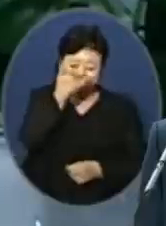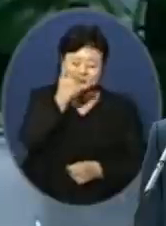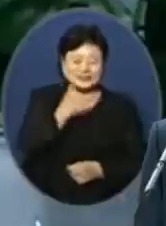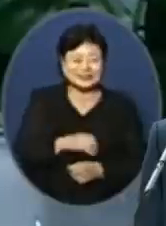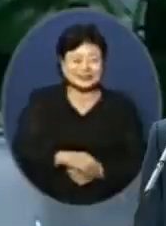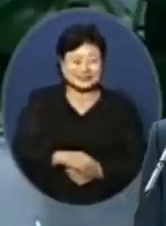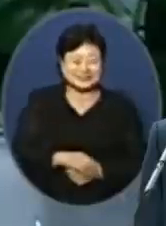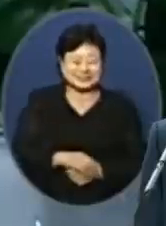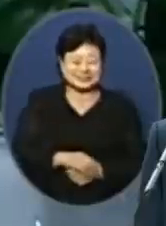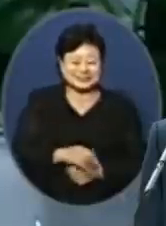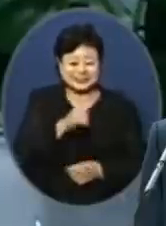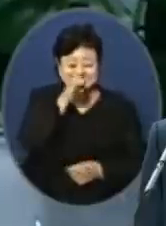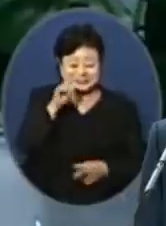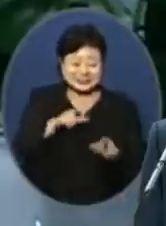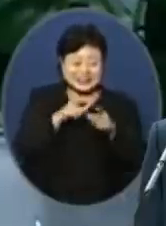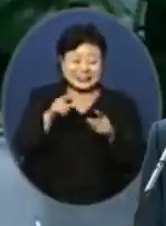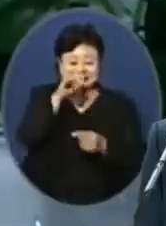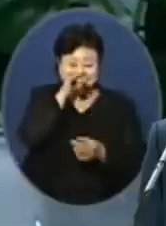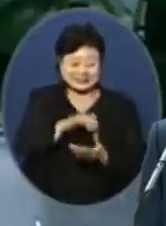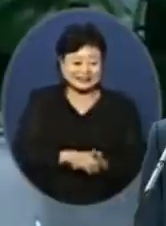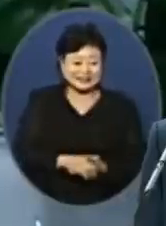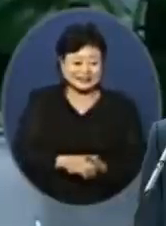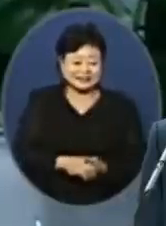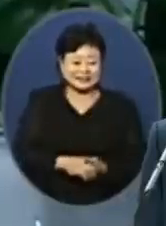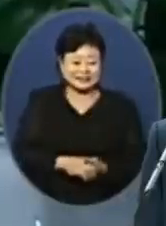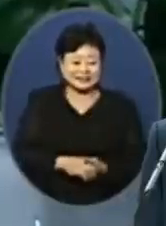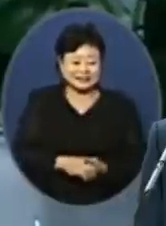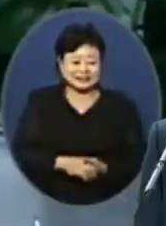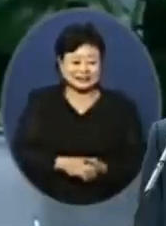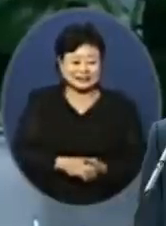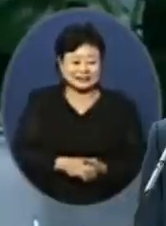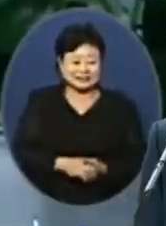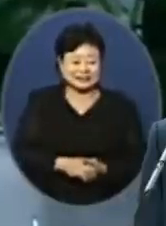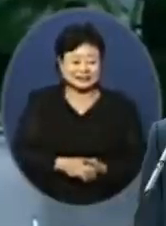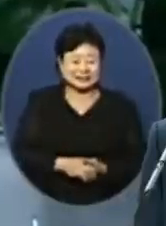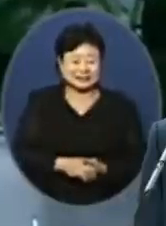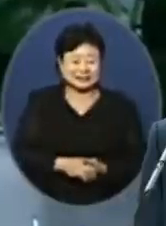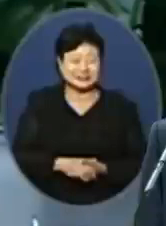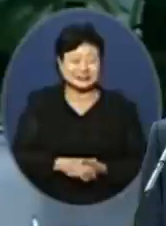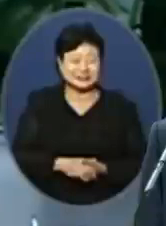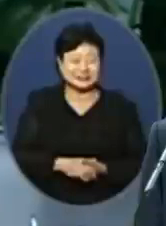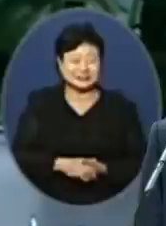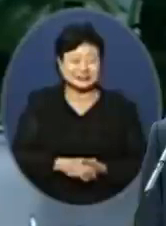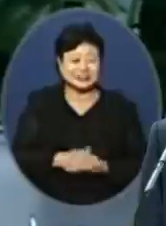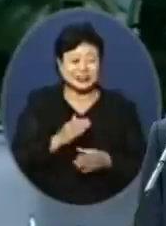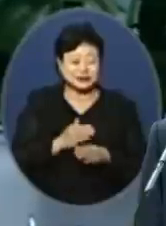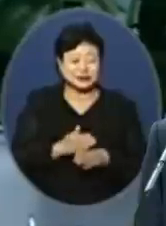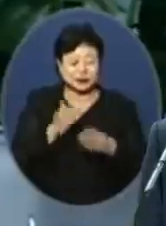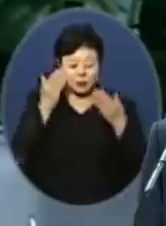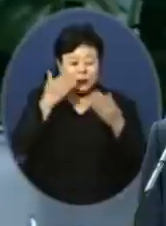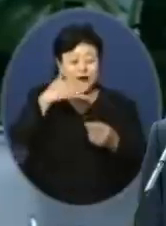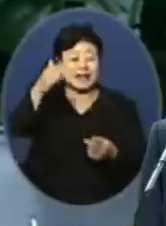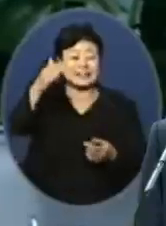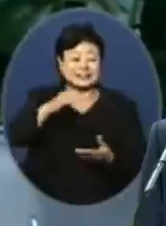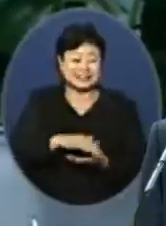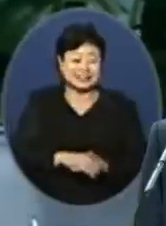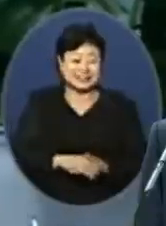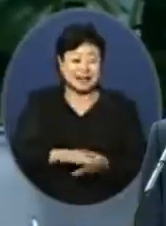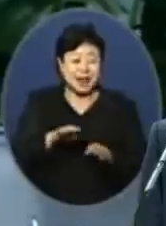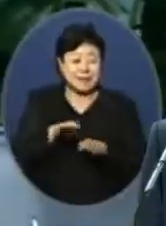먹고 살았습니다. 그런데 내가 객지에 중학교 공부를 하러 갔다가 방학